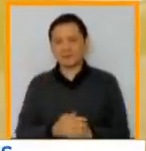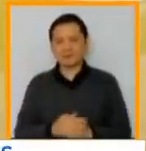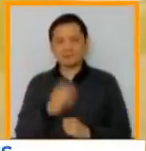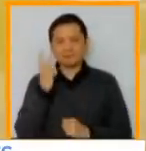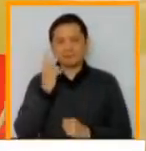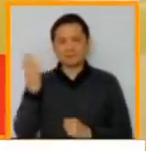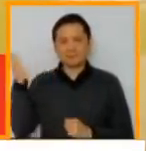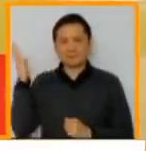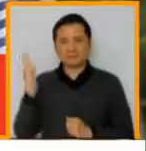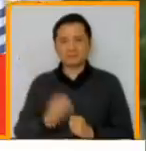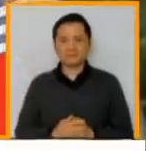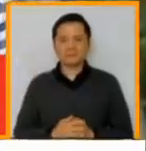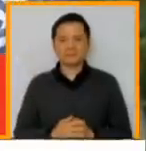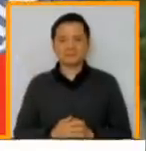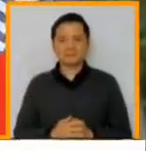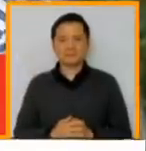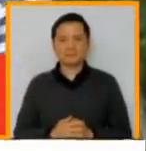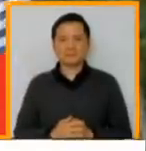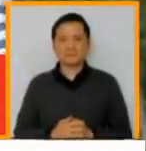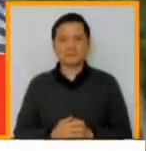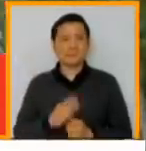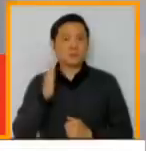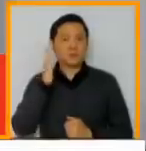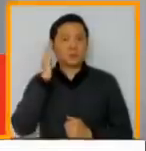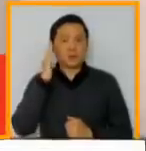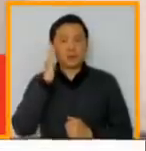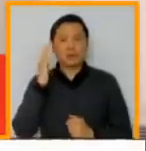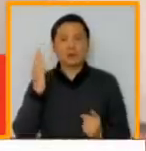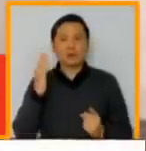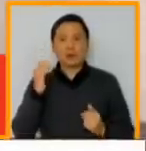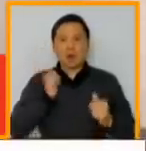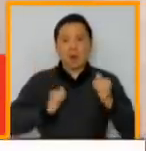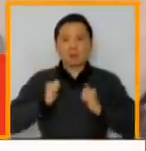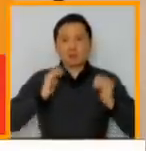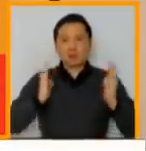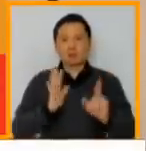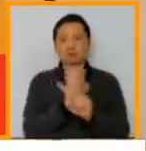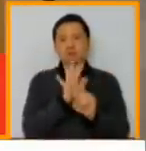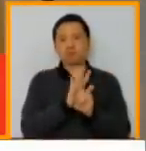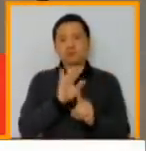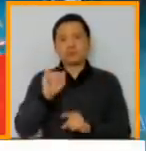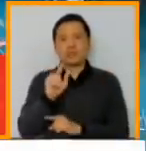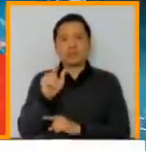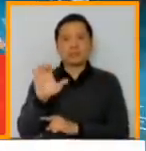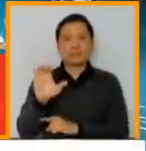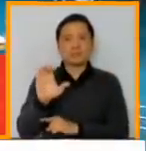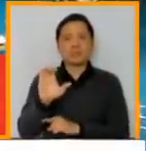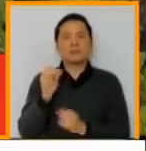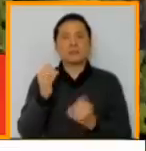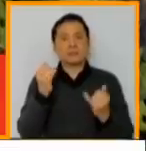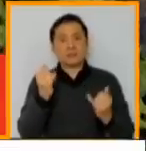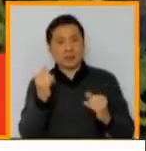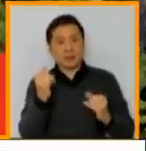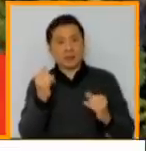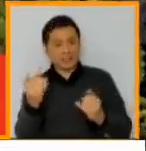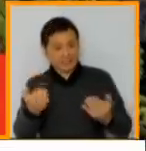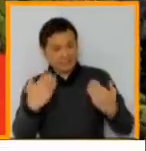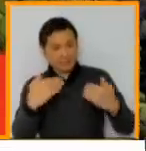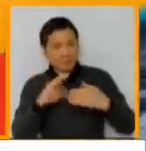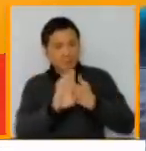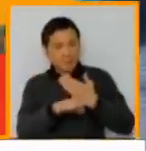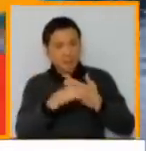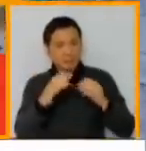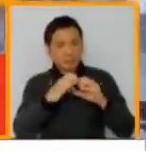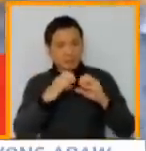Ultimate leading man ng Philippine showbiz na si John Lloyd Cruz na ngayon nagbabalik telebisyon dito sa GMA Network, bumisita sa El Nido,